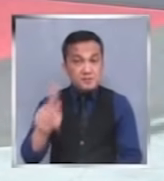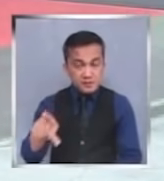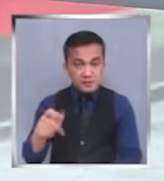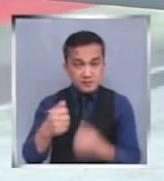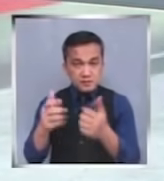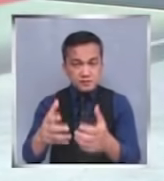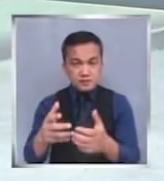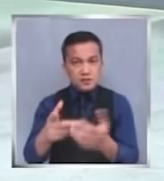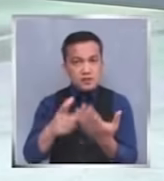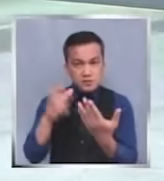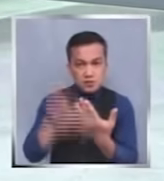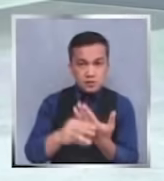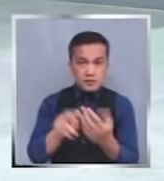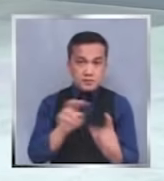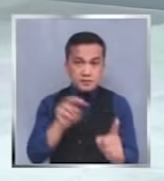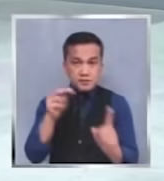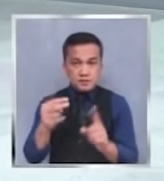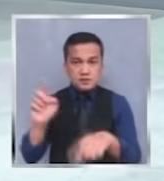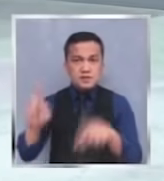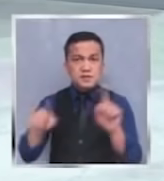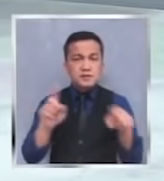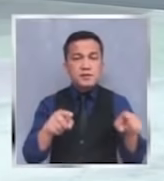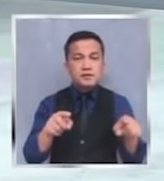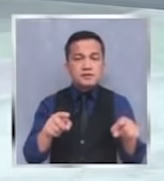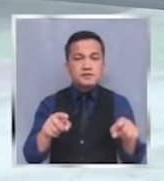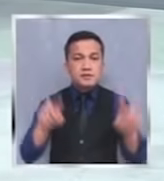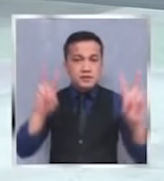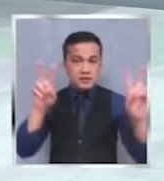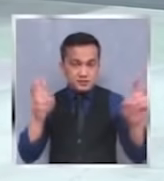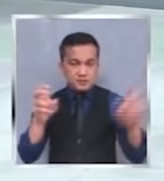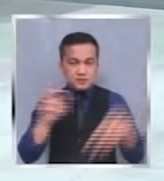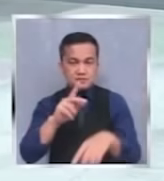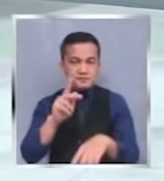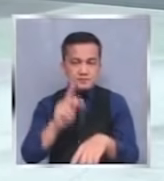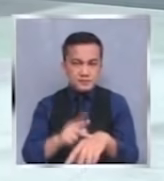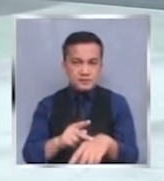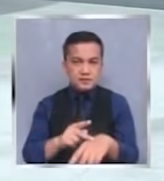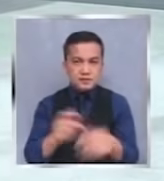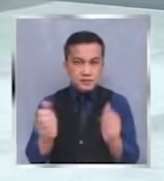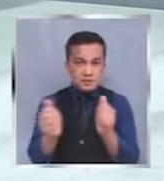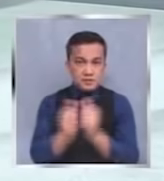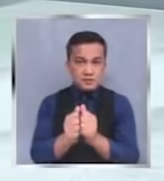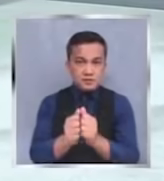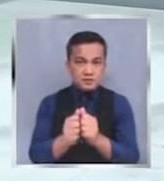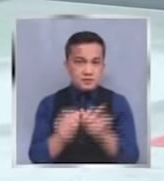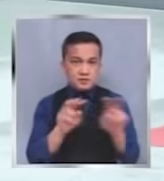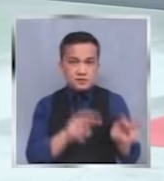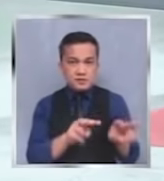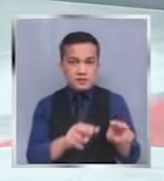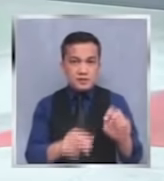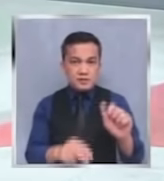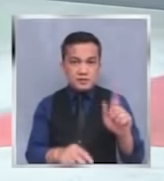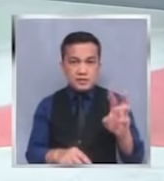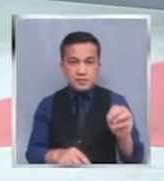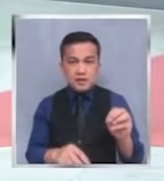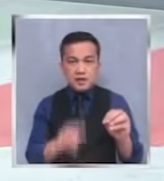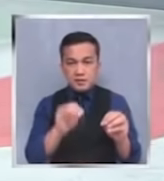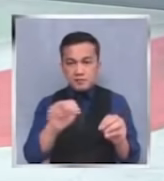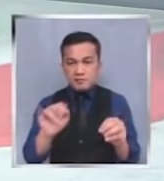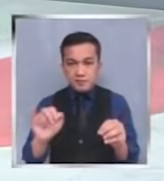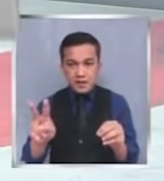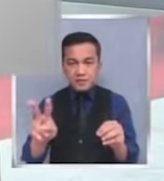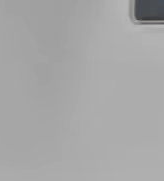at pananaw sa iba't ibang issue sa bansa. Yan ang sanay puwersang tinutukan nina Salima Refran, Mav Gonzalez at